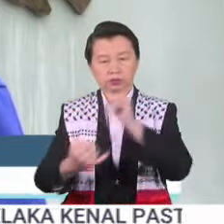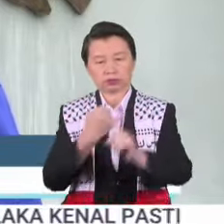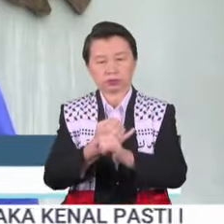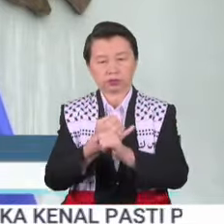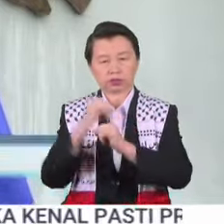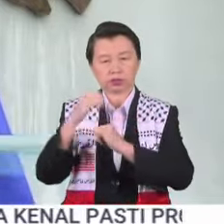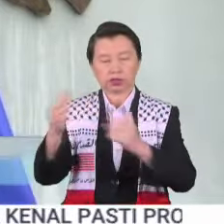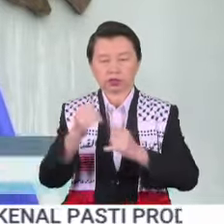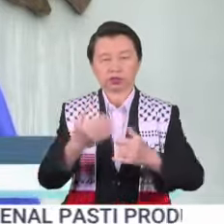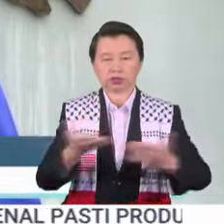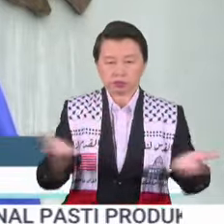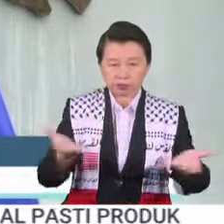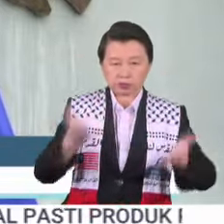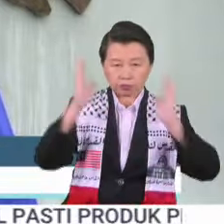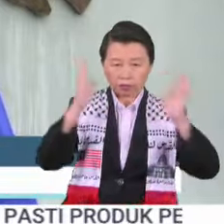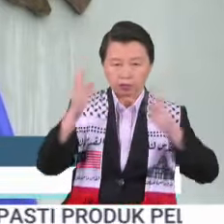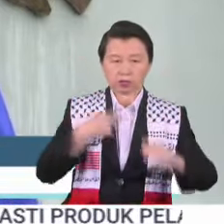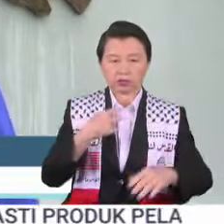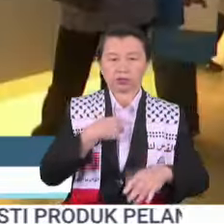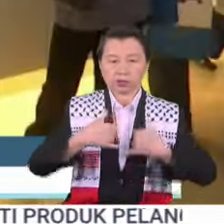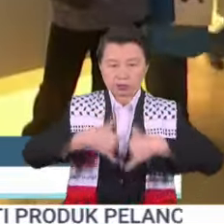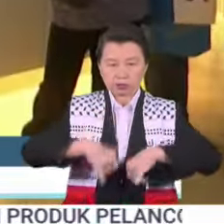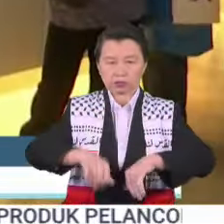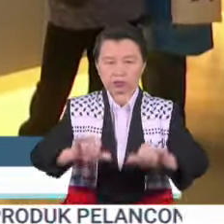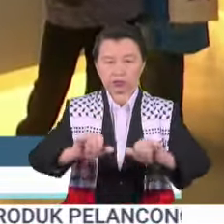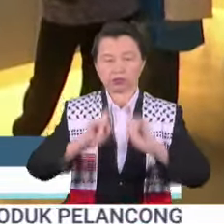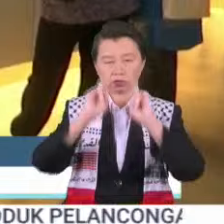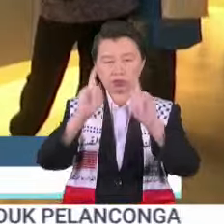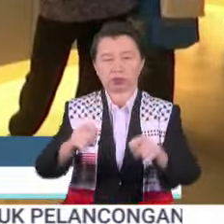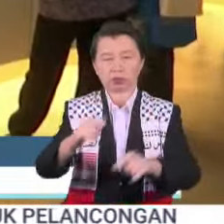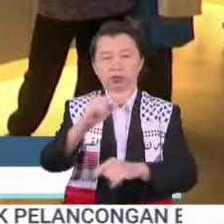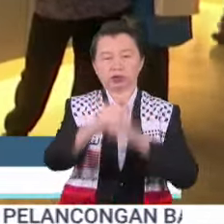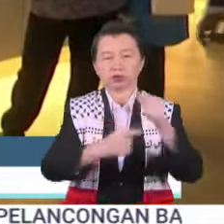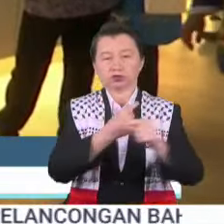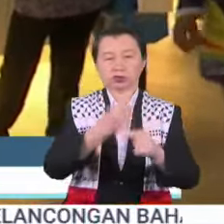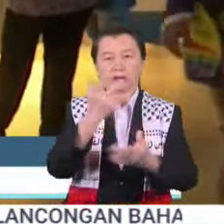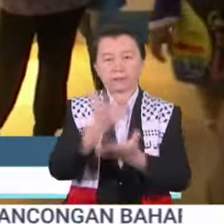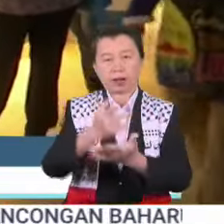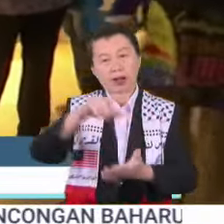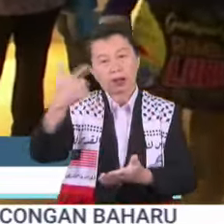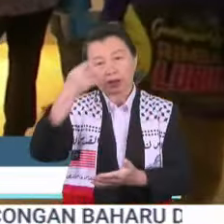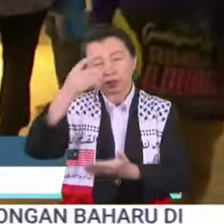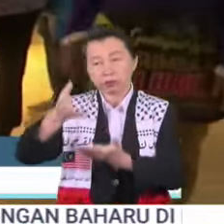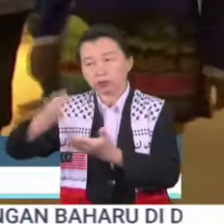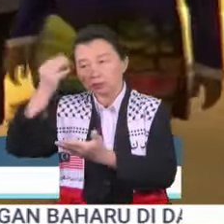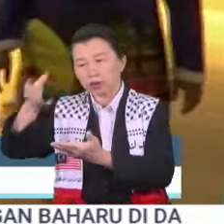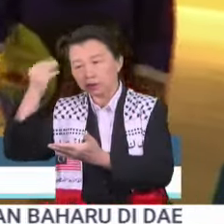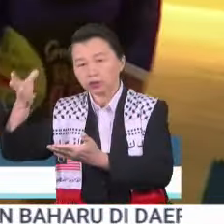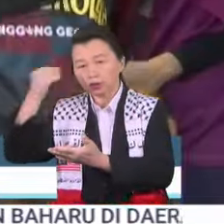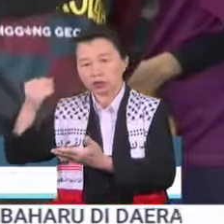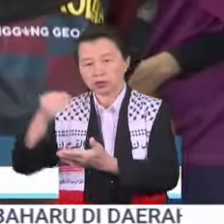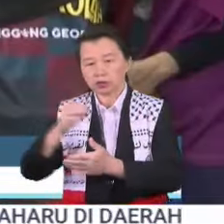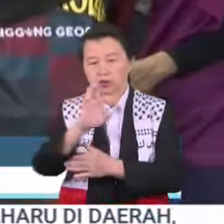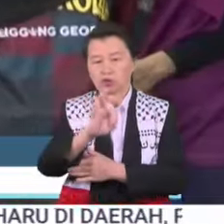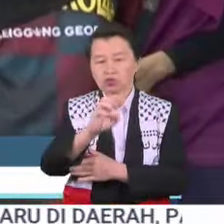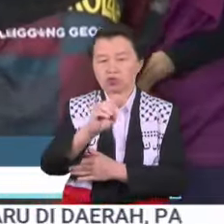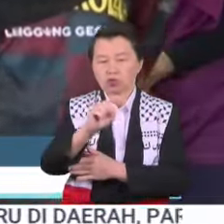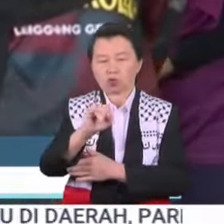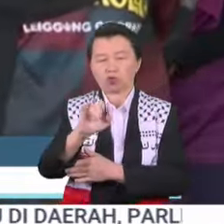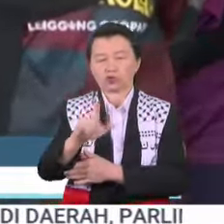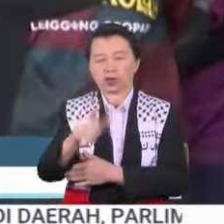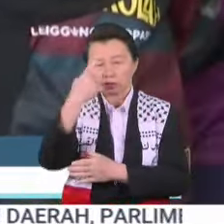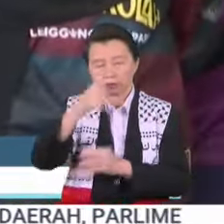dan dari kat lokal sendiri. Tapi kami sendiri masih lagi pergi ke geopark yang lain untuk belajar secara proses bagaimana kami boleh tambah